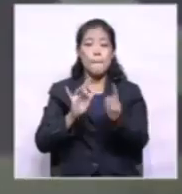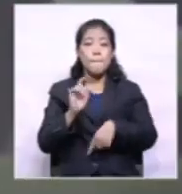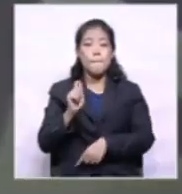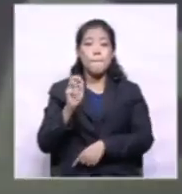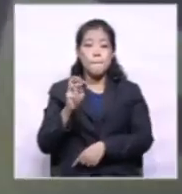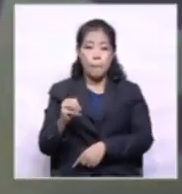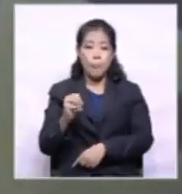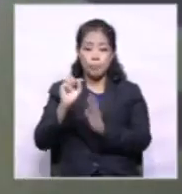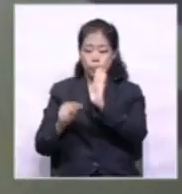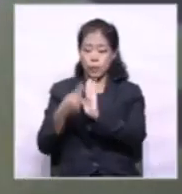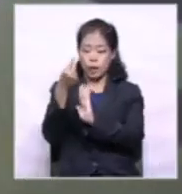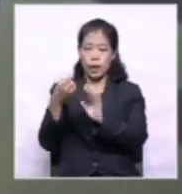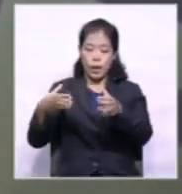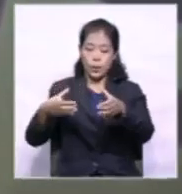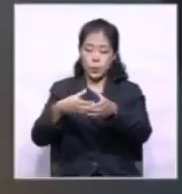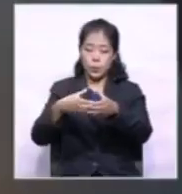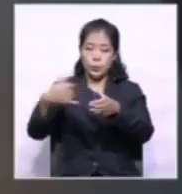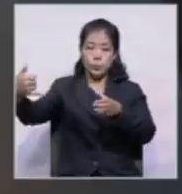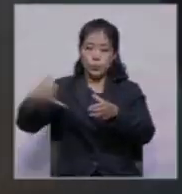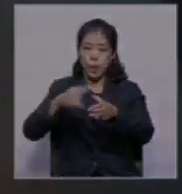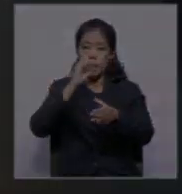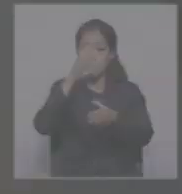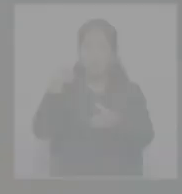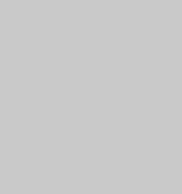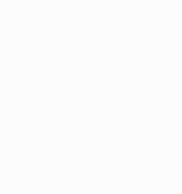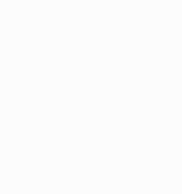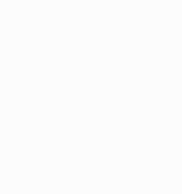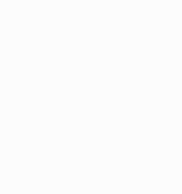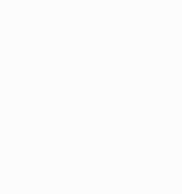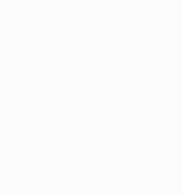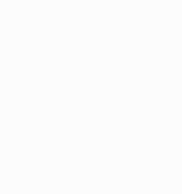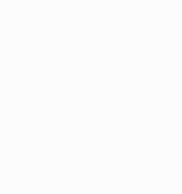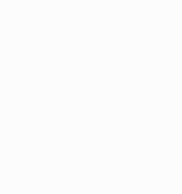พรรคครั้งแรกเลยนะครับ แต่ว่านายกนี่ชัดเจนนะไม่เห็นด้วยคุณศิระ